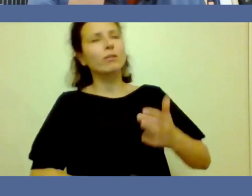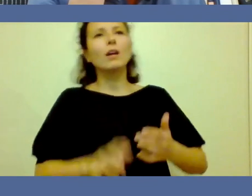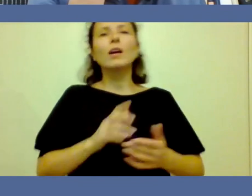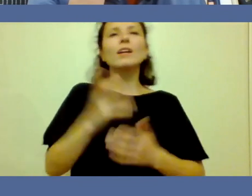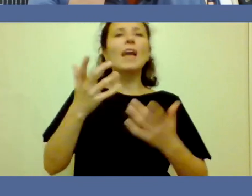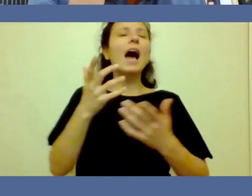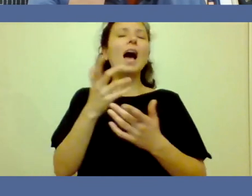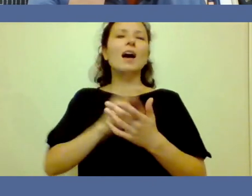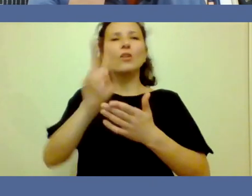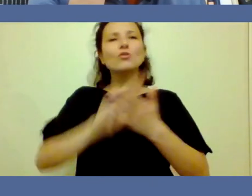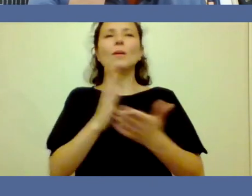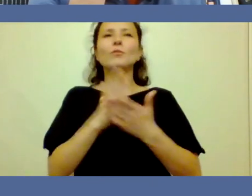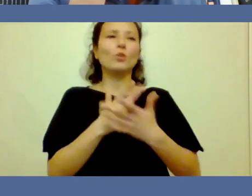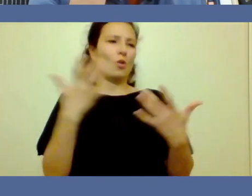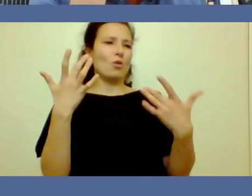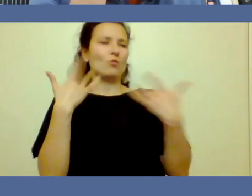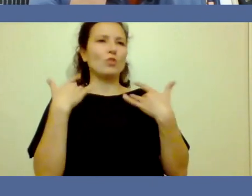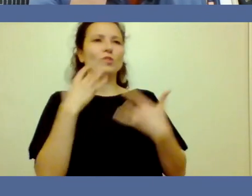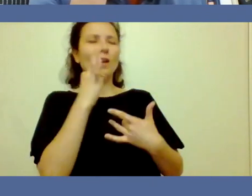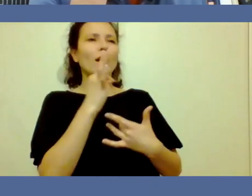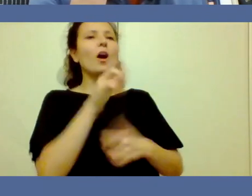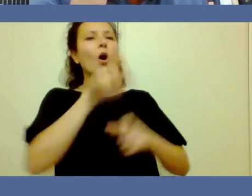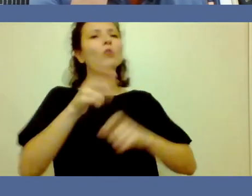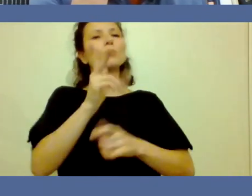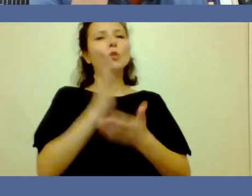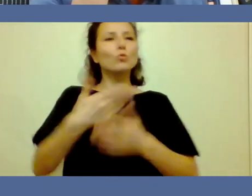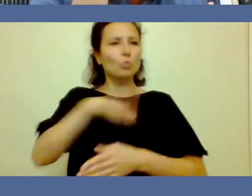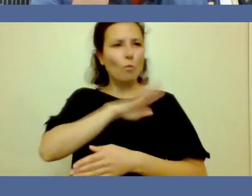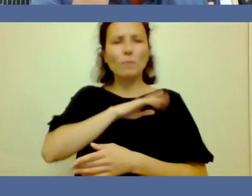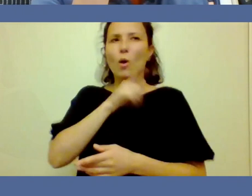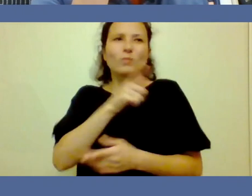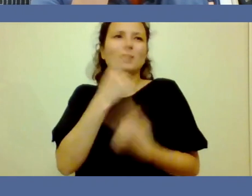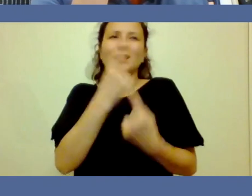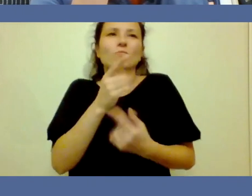już sami nie mogą nic powiedzieć, więc to dla mnie jest takie budujące, że